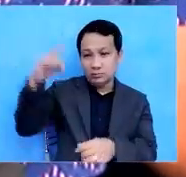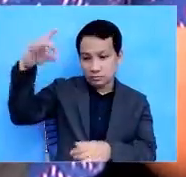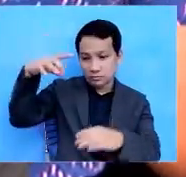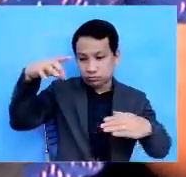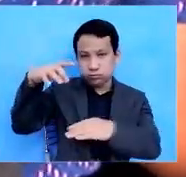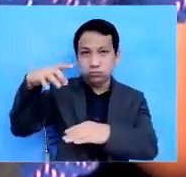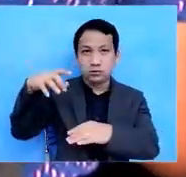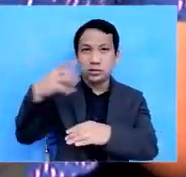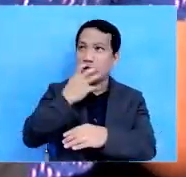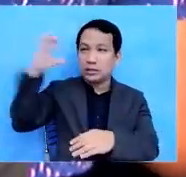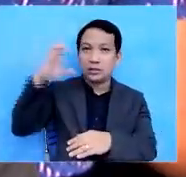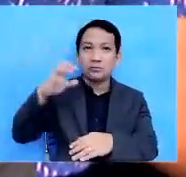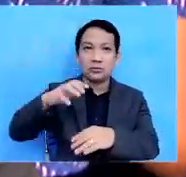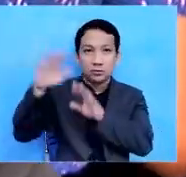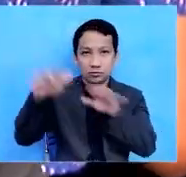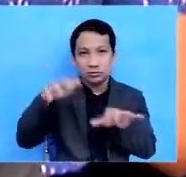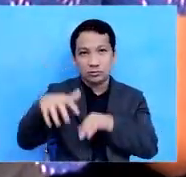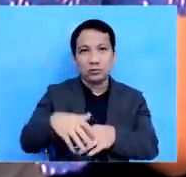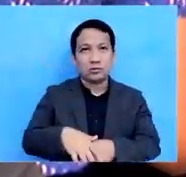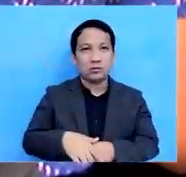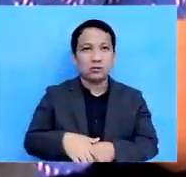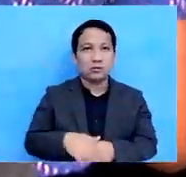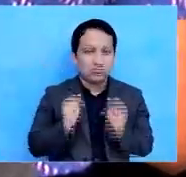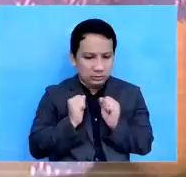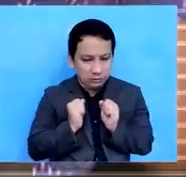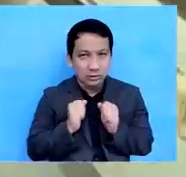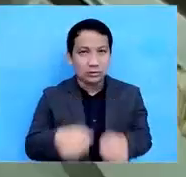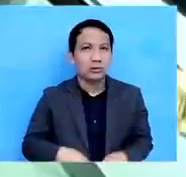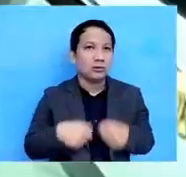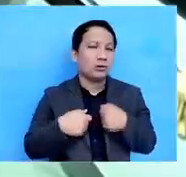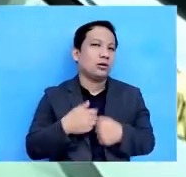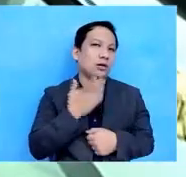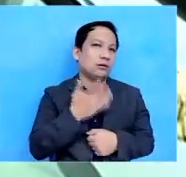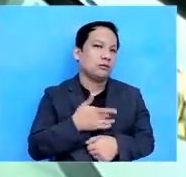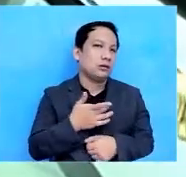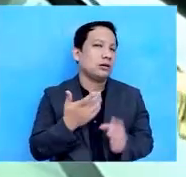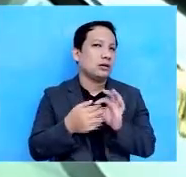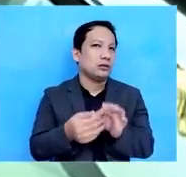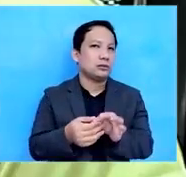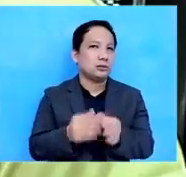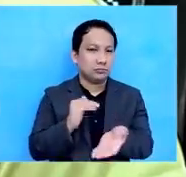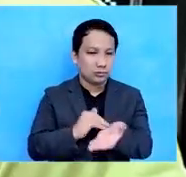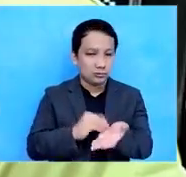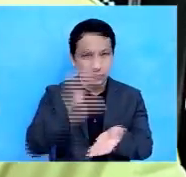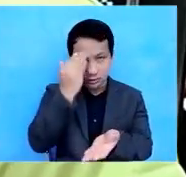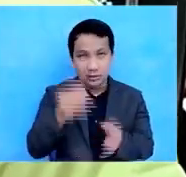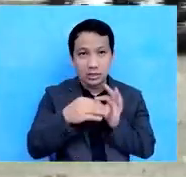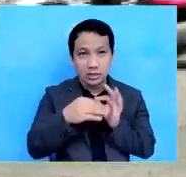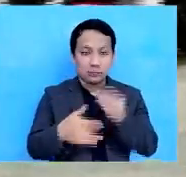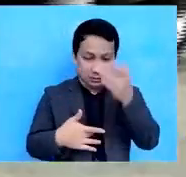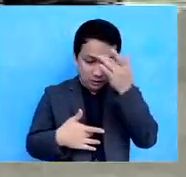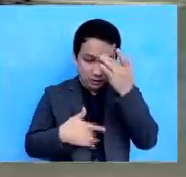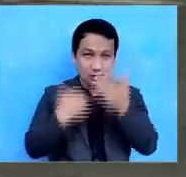ulan. Pagdating ko, nanginginig ako, nialamig. Payo ng doktor para maiwasan ang